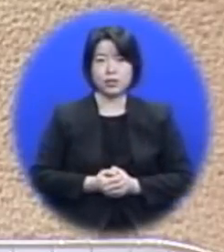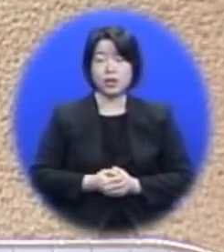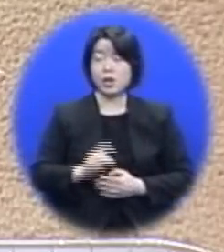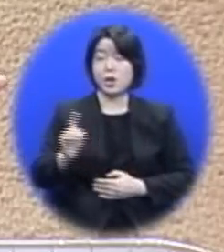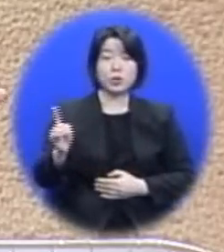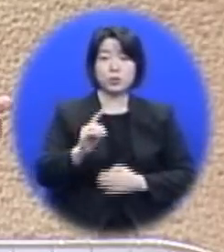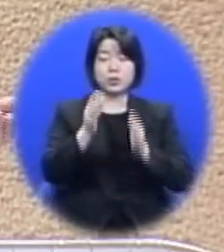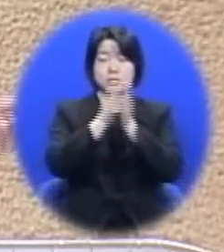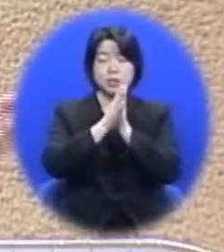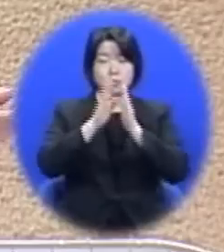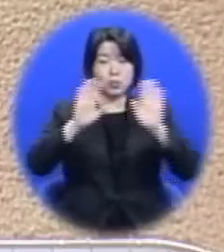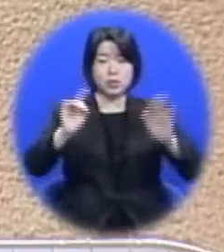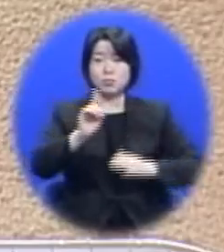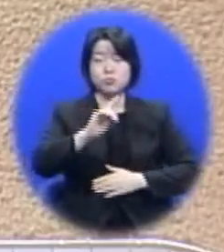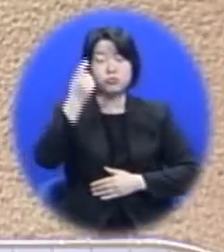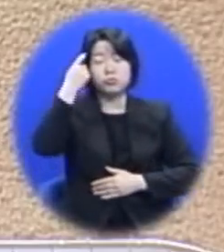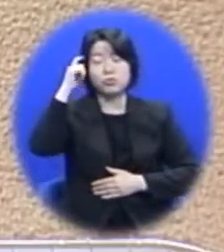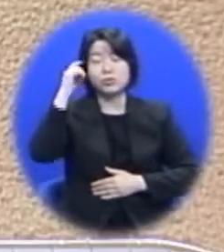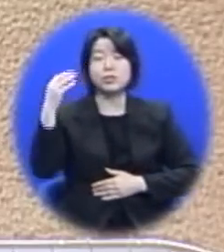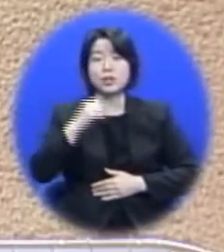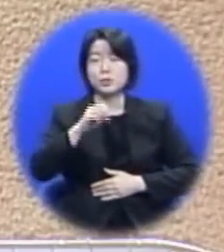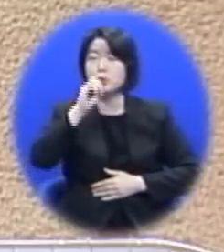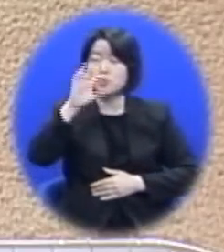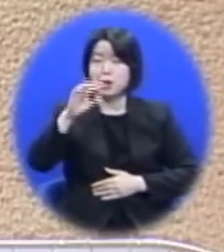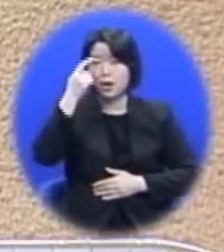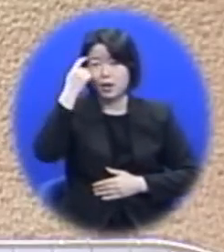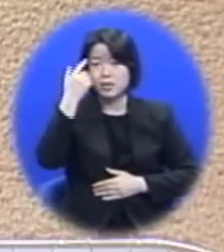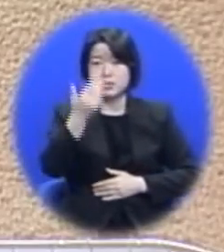도대체 모세가 무슨 정신으로 그런 말을 한 거죠?